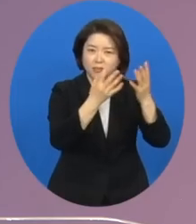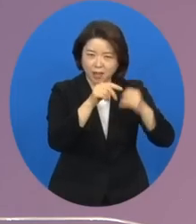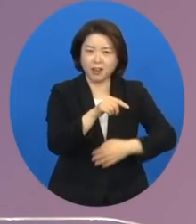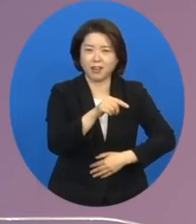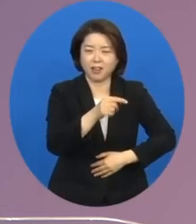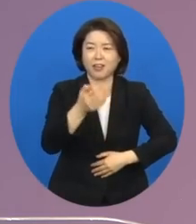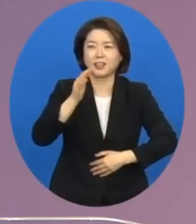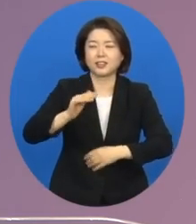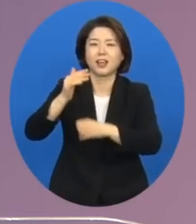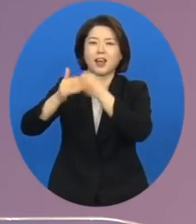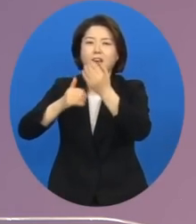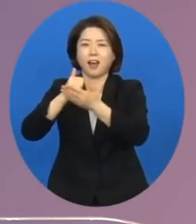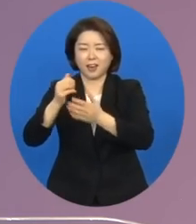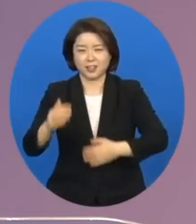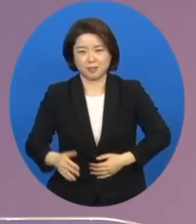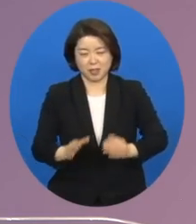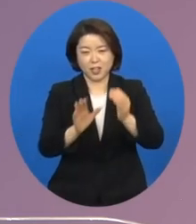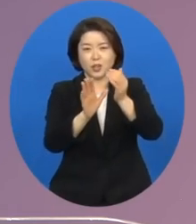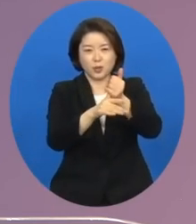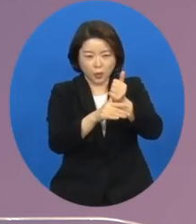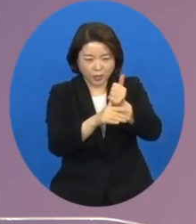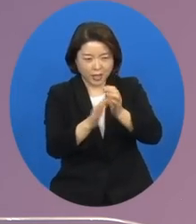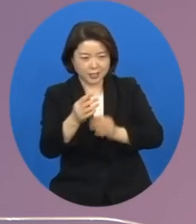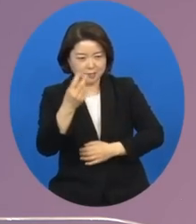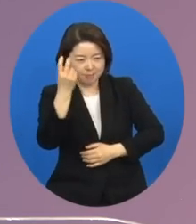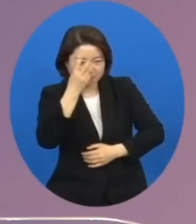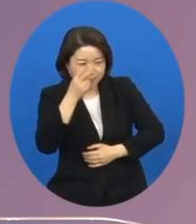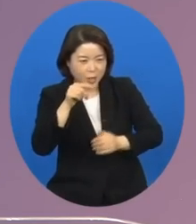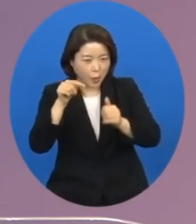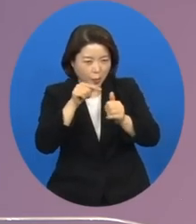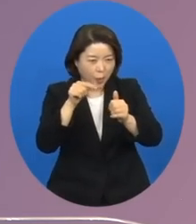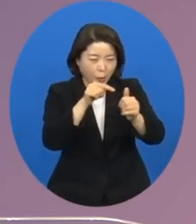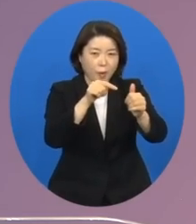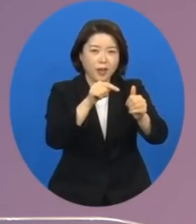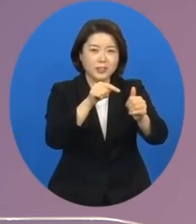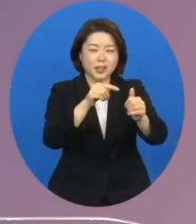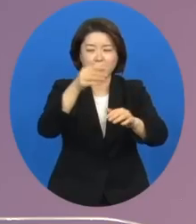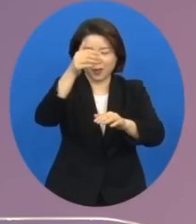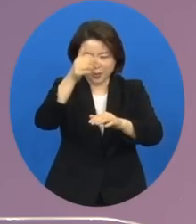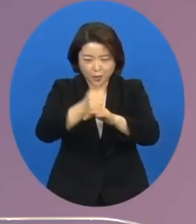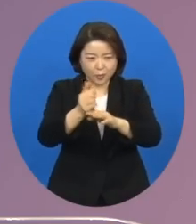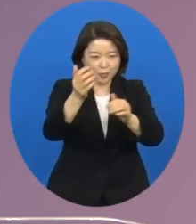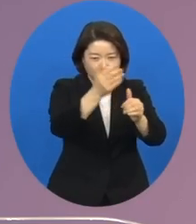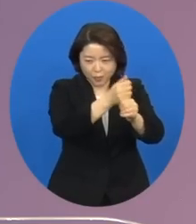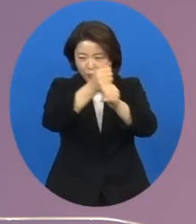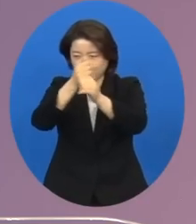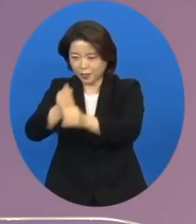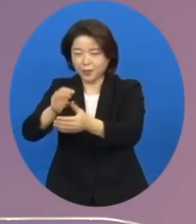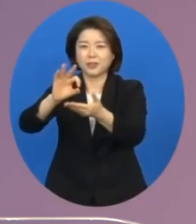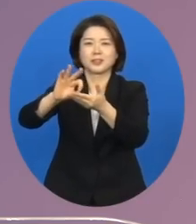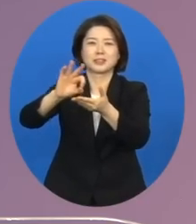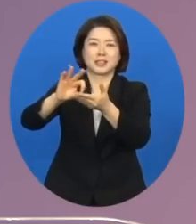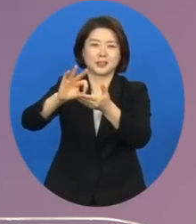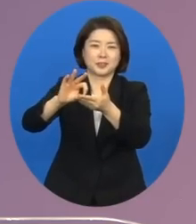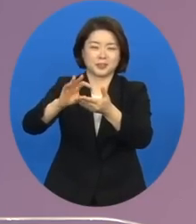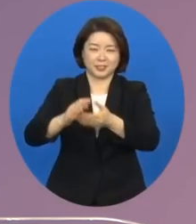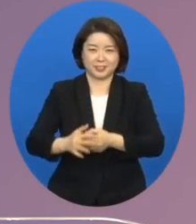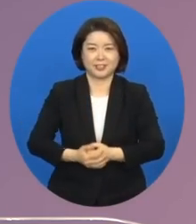그런데 하나님이 요나를 추적하고 추적하셔서 결국 요나를 사용하세요 그리고